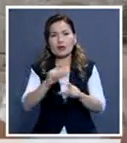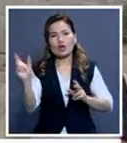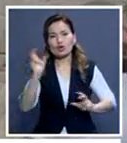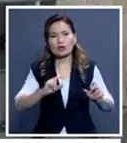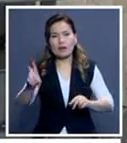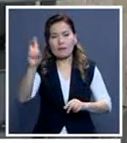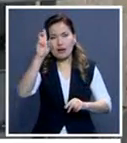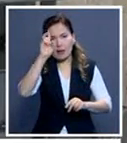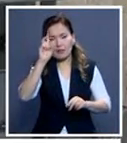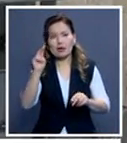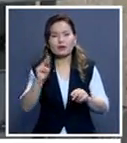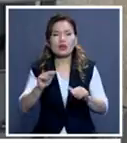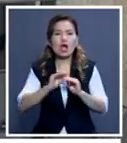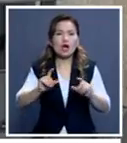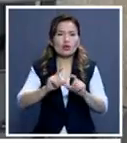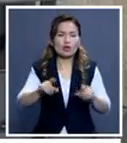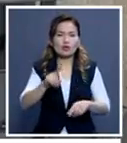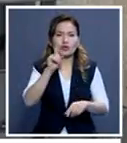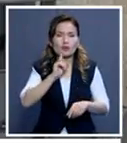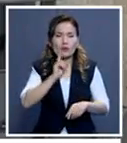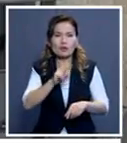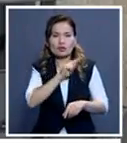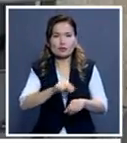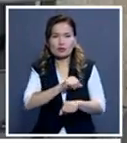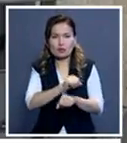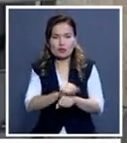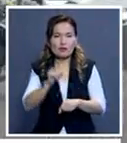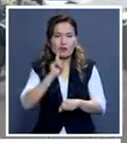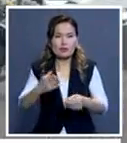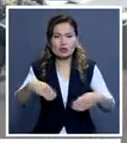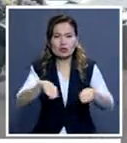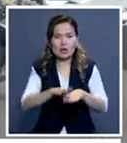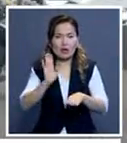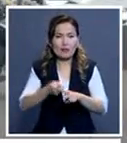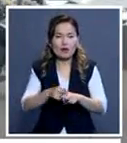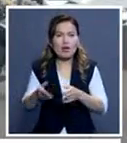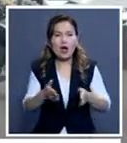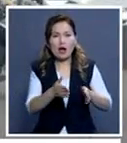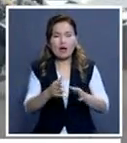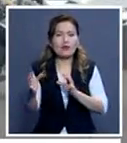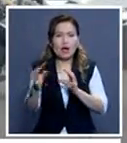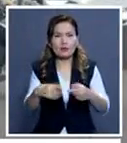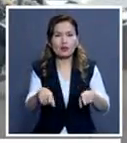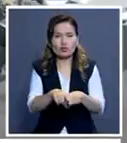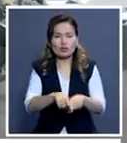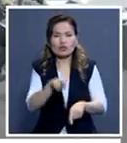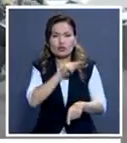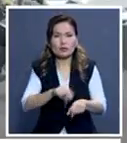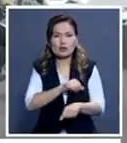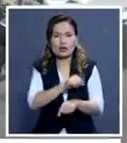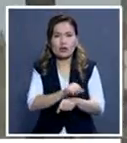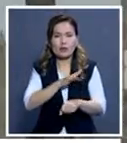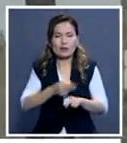университеттер, мемлекеттік кеңселер, дүкендер жұмысын уақытша доғармақ. Және де қоғамдық көлікте тоқтап жатыр. Осылайша автономия тұрғындары